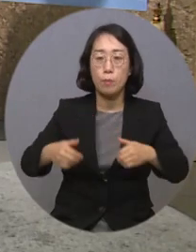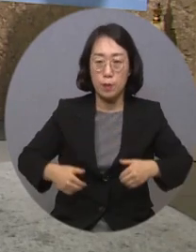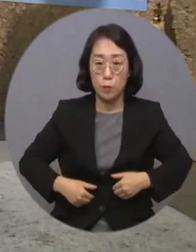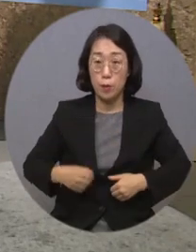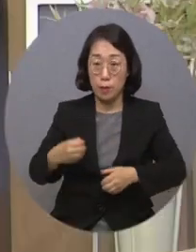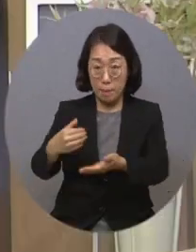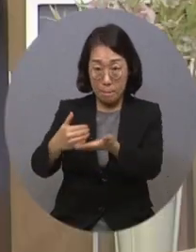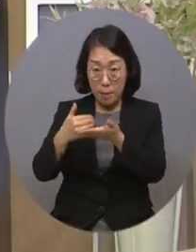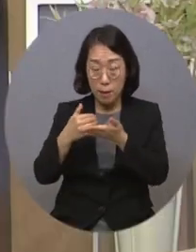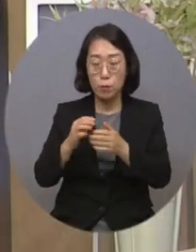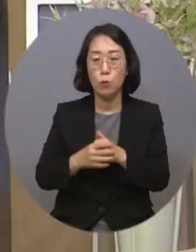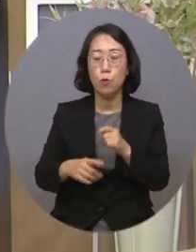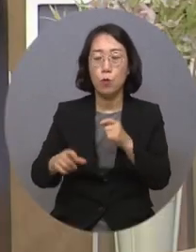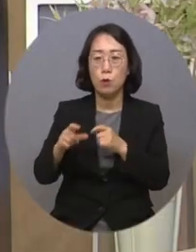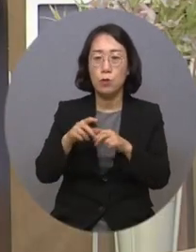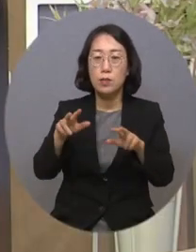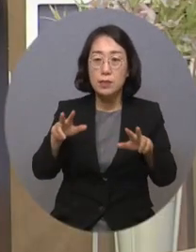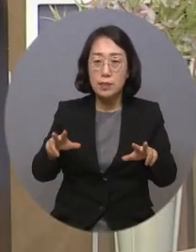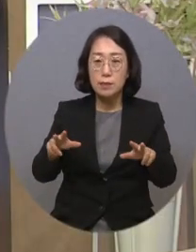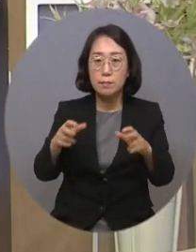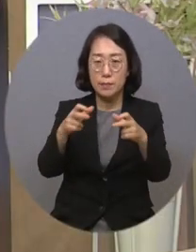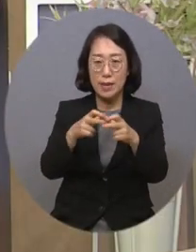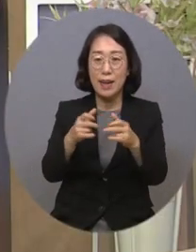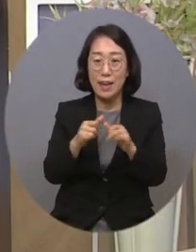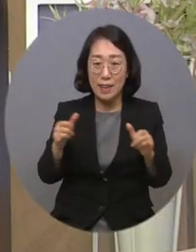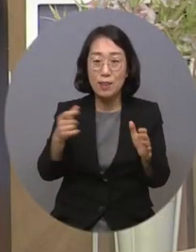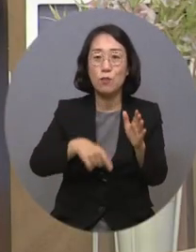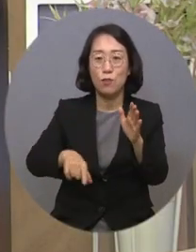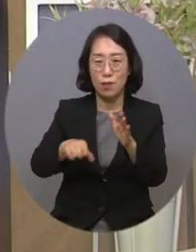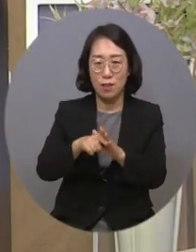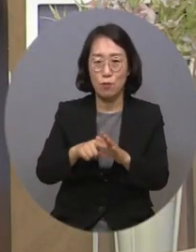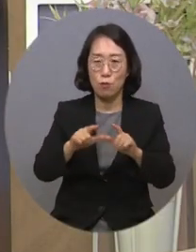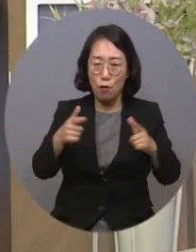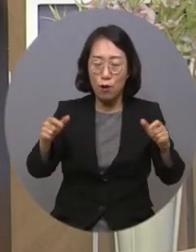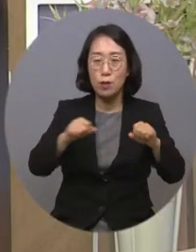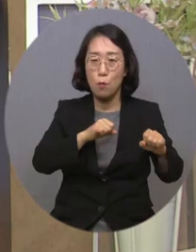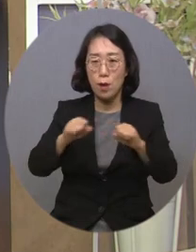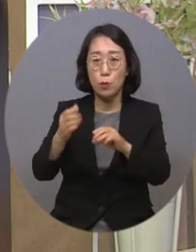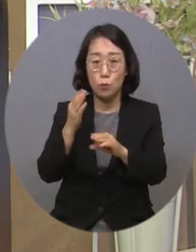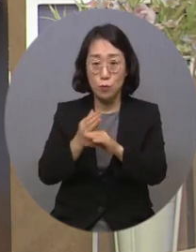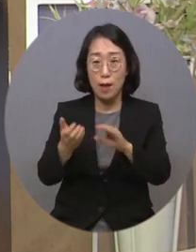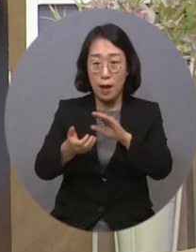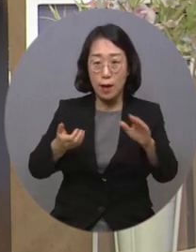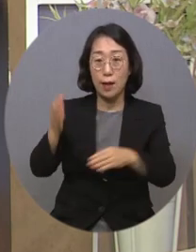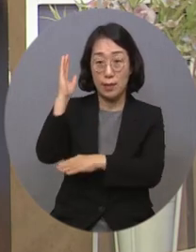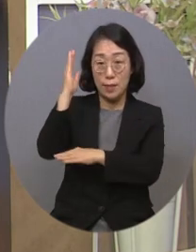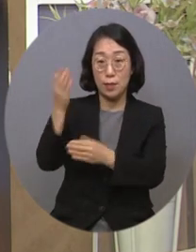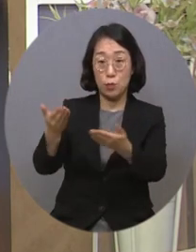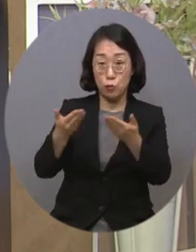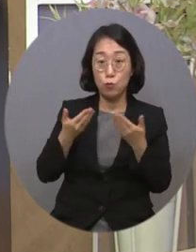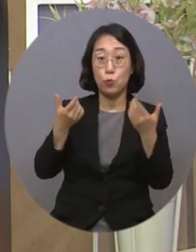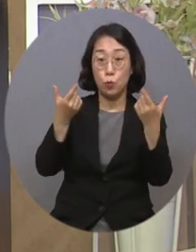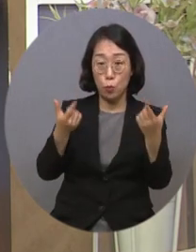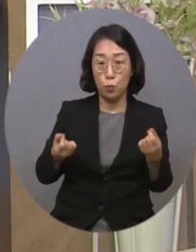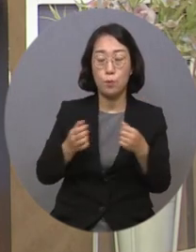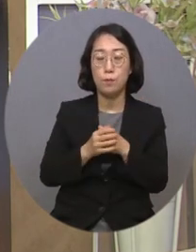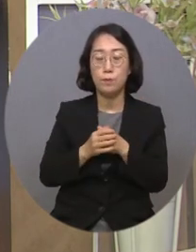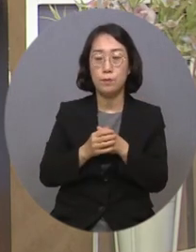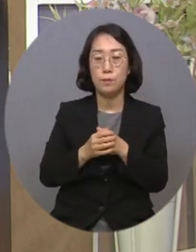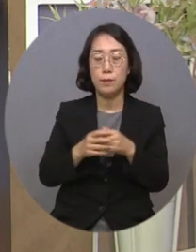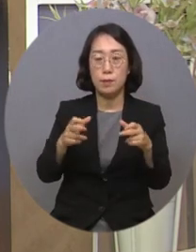주셨고요. 회장님께서 이제 지금 이 장애인분들을 위해서 정말 다양한 일을 하고 계신데 앞에서도 잠깐 언급해 주셨지만